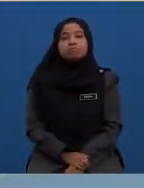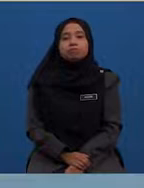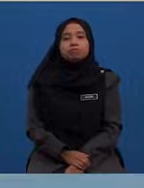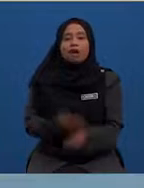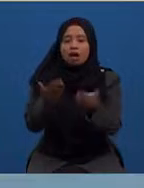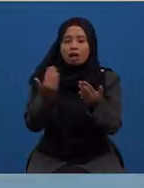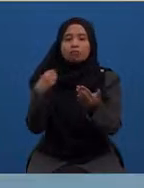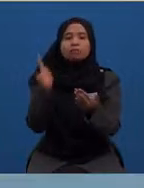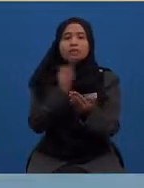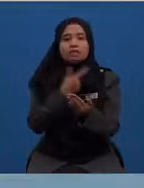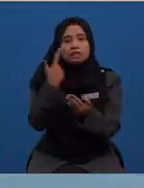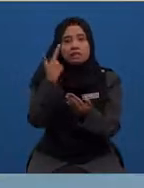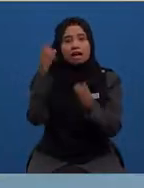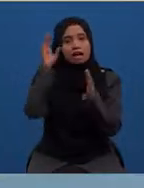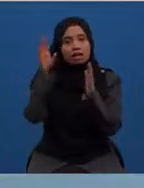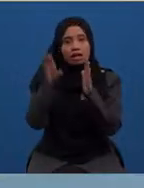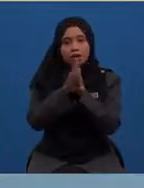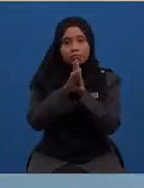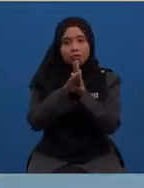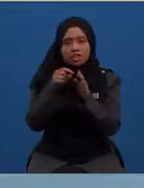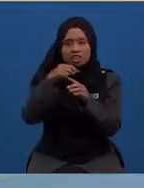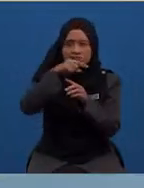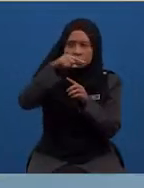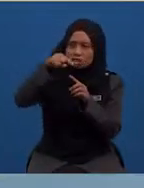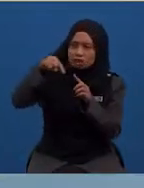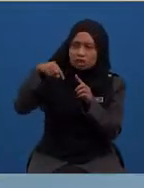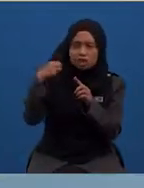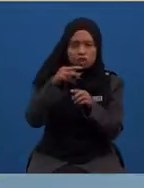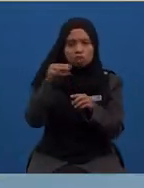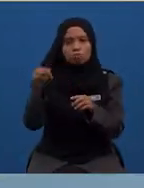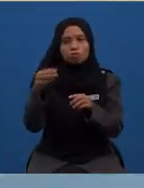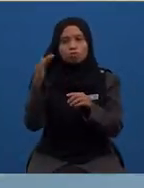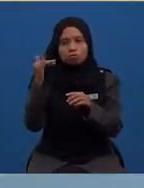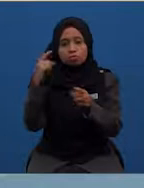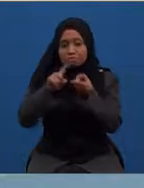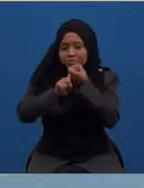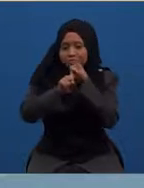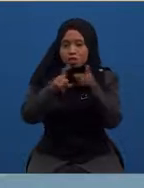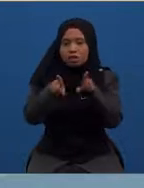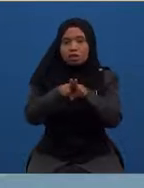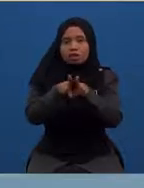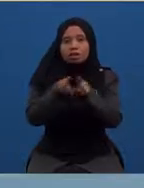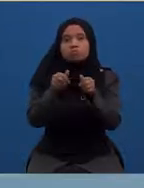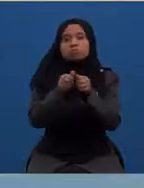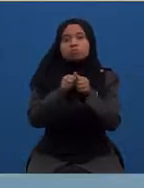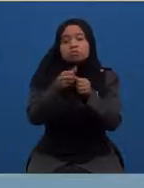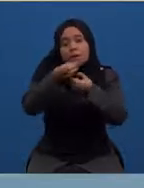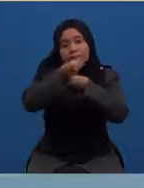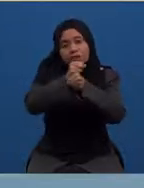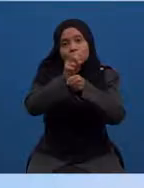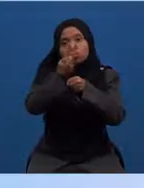Mari kita lihat gambar-gambar di sekeliling murid-murid yang berkait rapat dengan bentuk dua dimensi